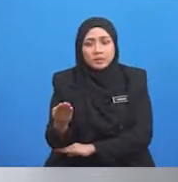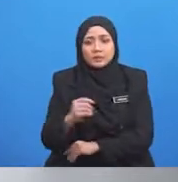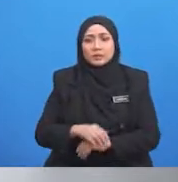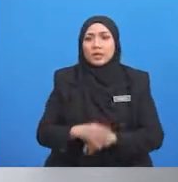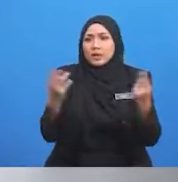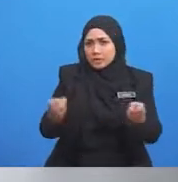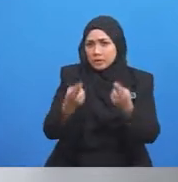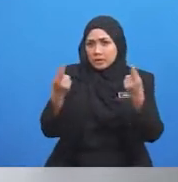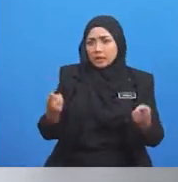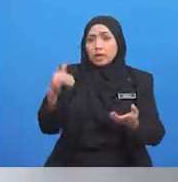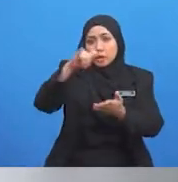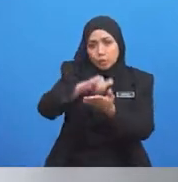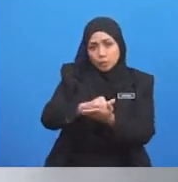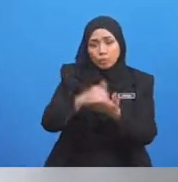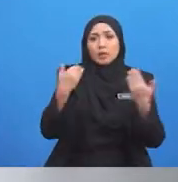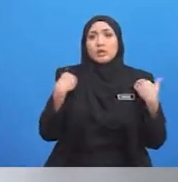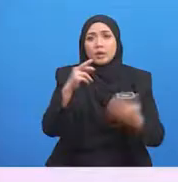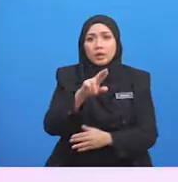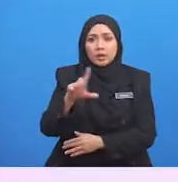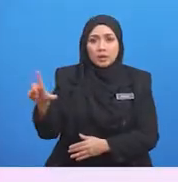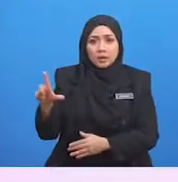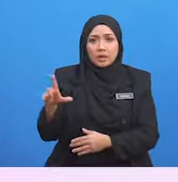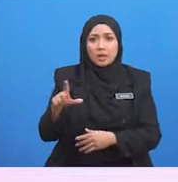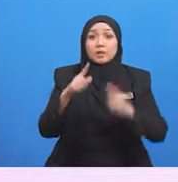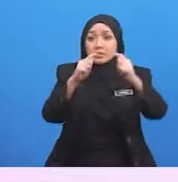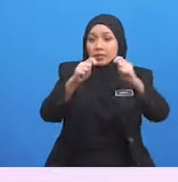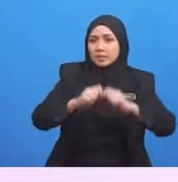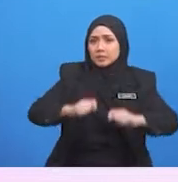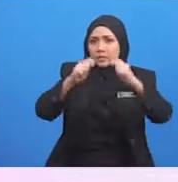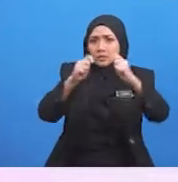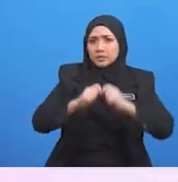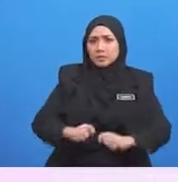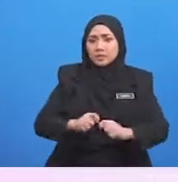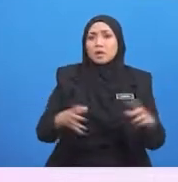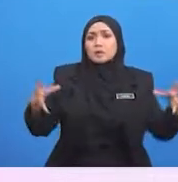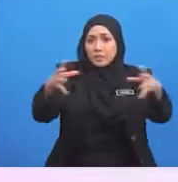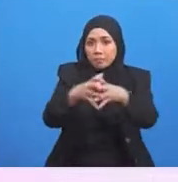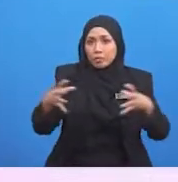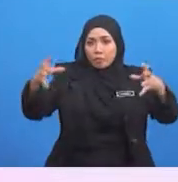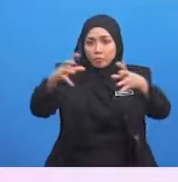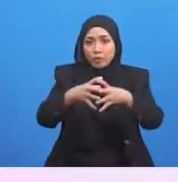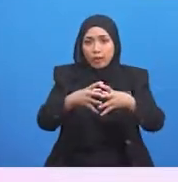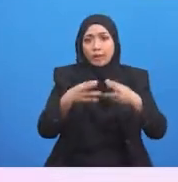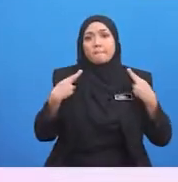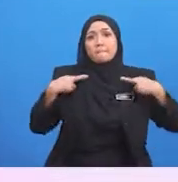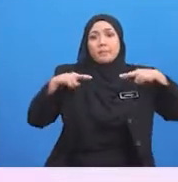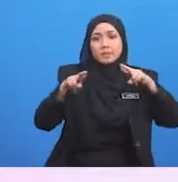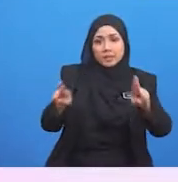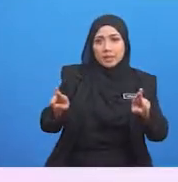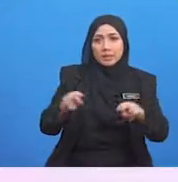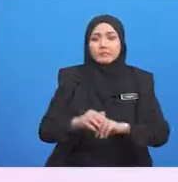tersebut adalah strategi campuran pemasaran. Kita sebut sebagai 4P atau